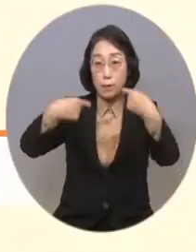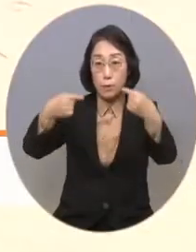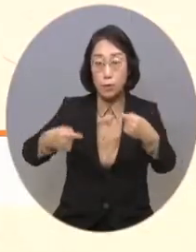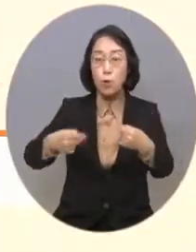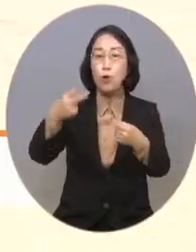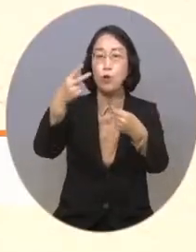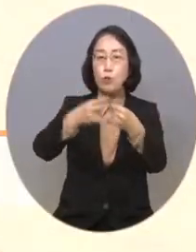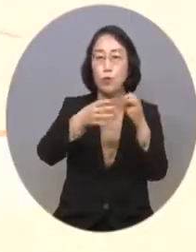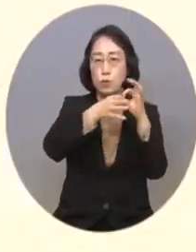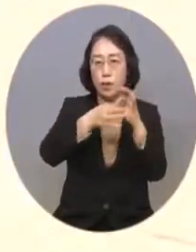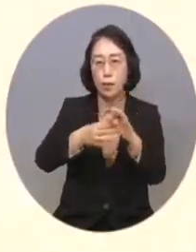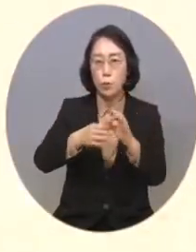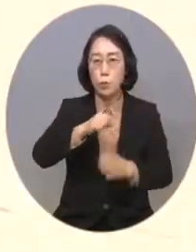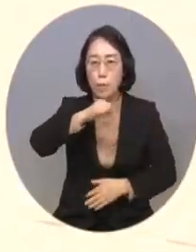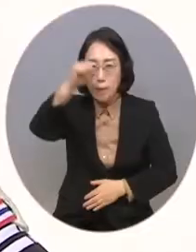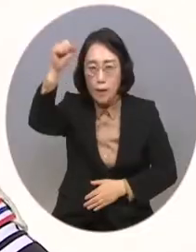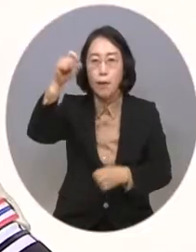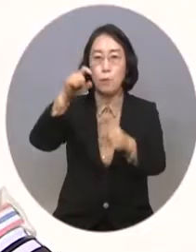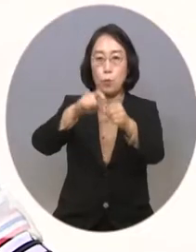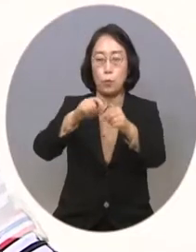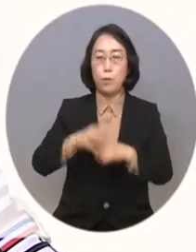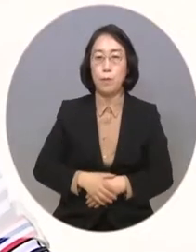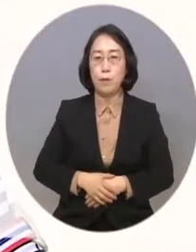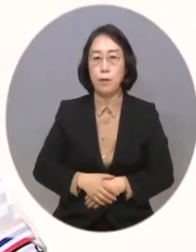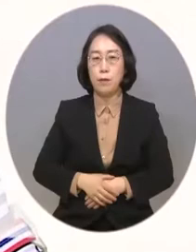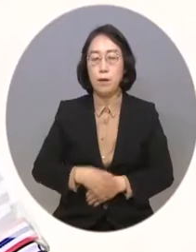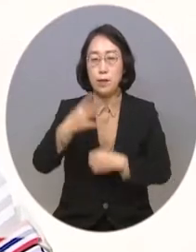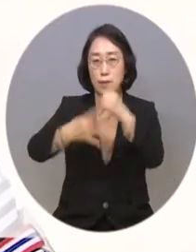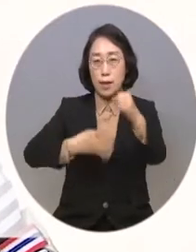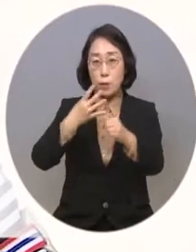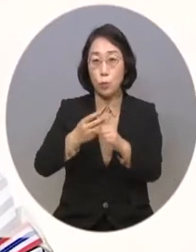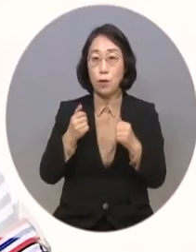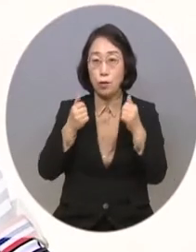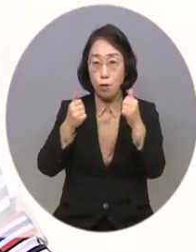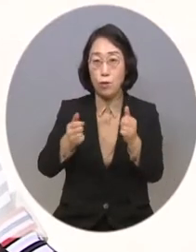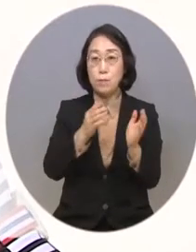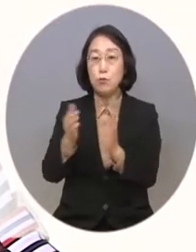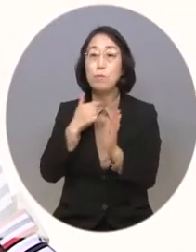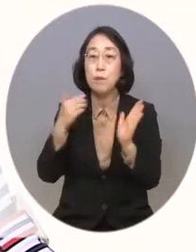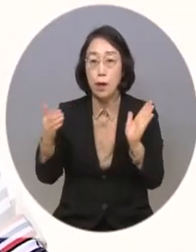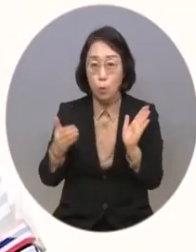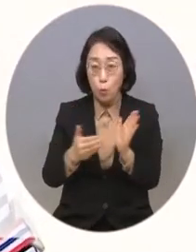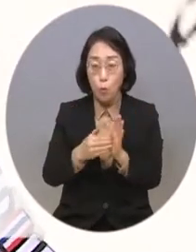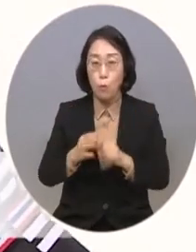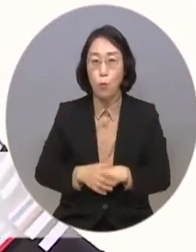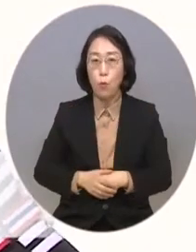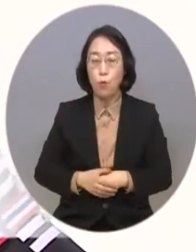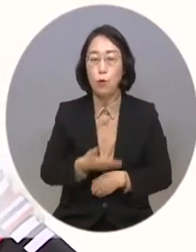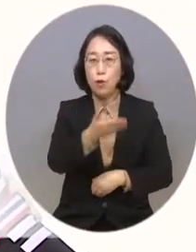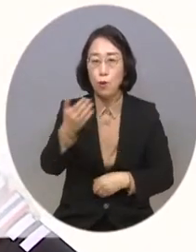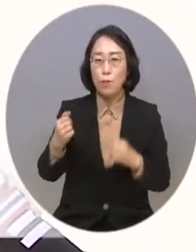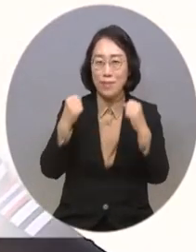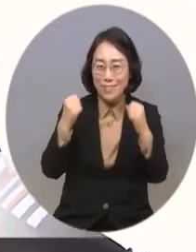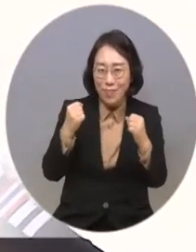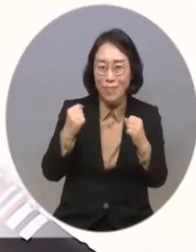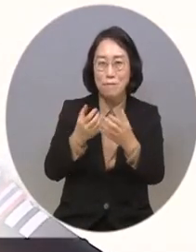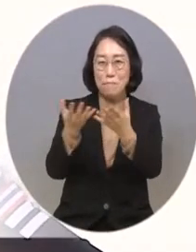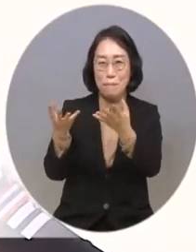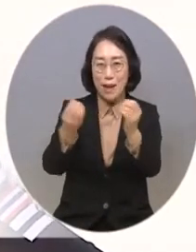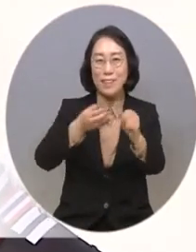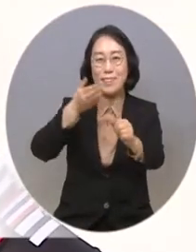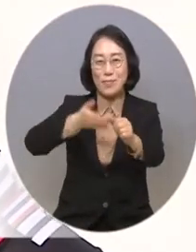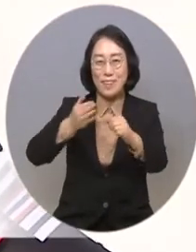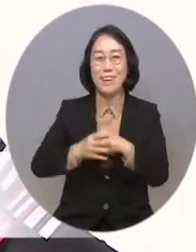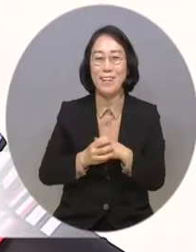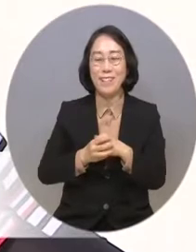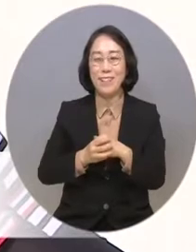목표로 준비에 나섭니다. 4년 동안 열심히 준비했고 국민 여러분 많이 응원해 주십시오.